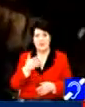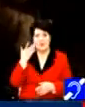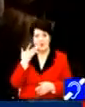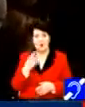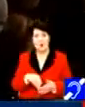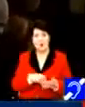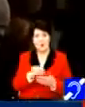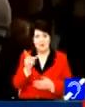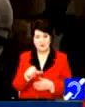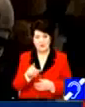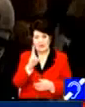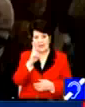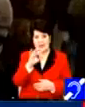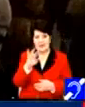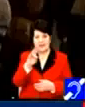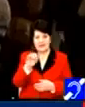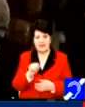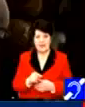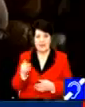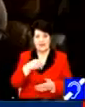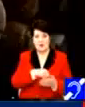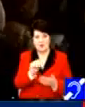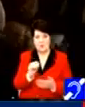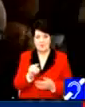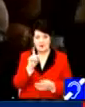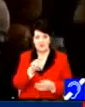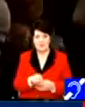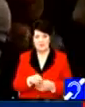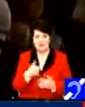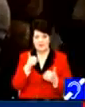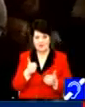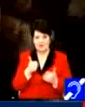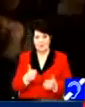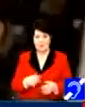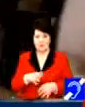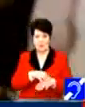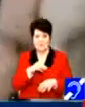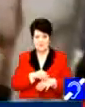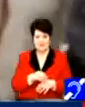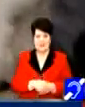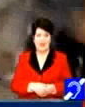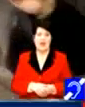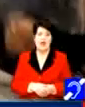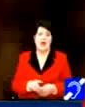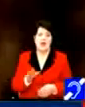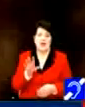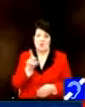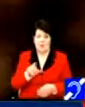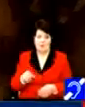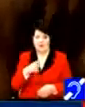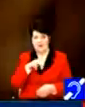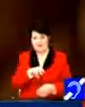bani sunt cei din China. Ei vin în Rusia și cumpără cele mai sofisticate șube și căciul de blană. Localnicii vin,